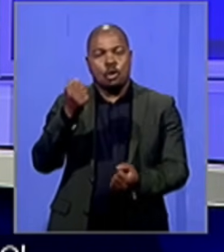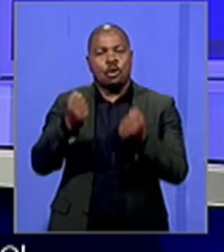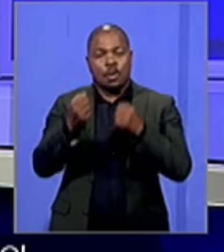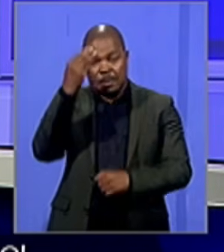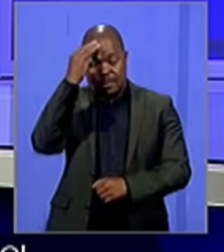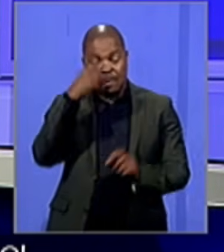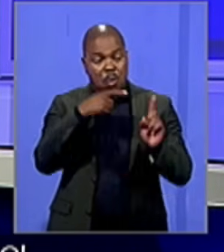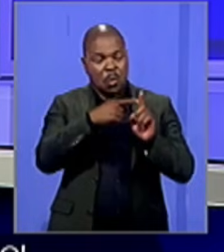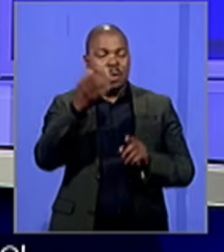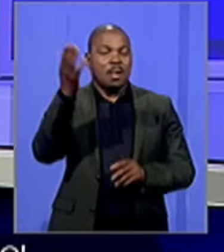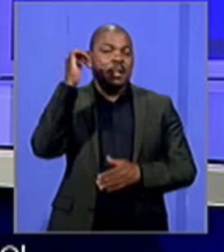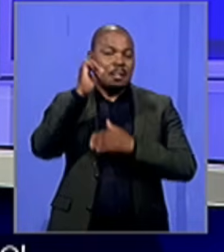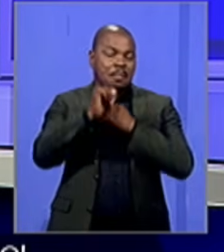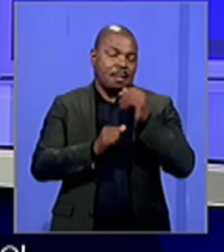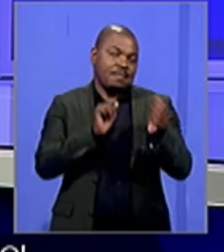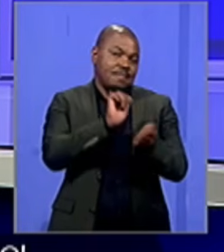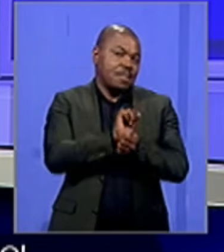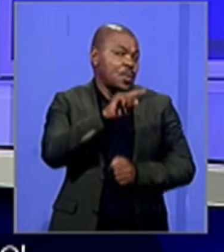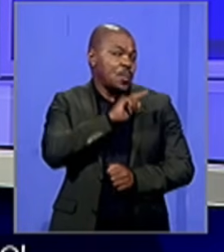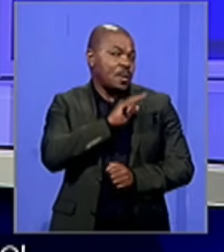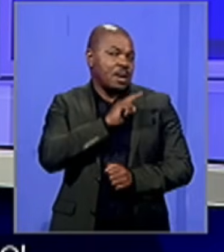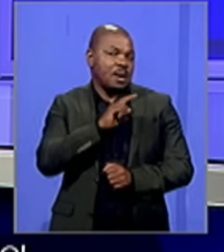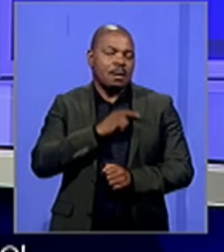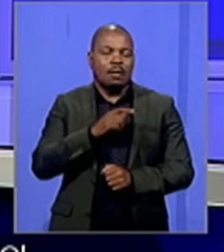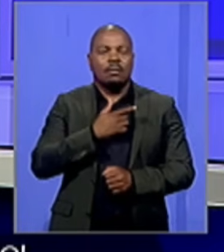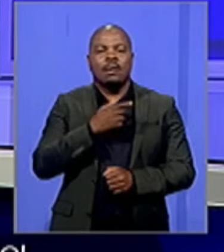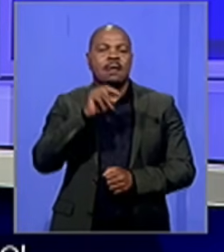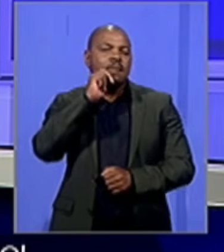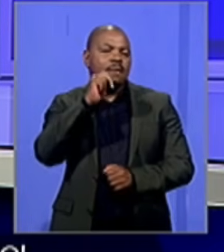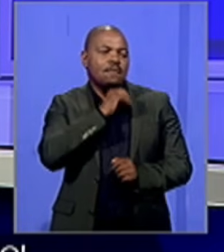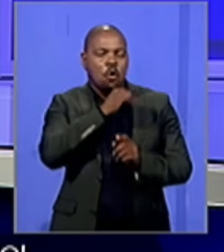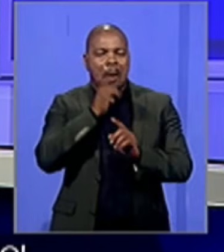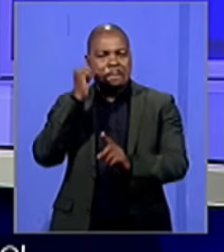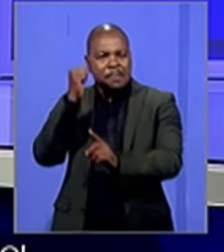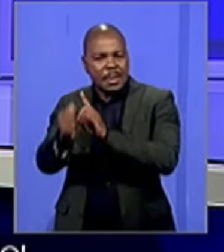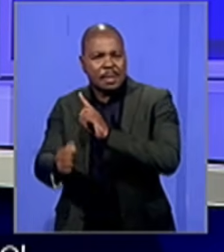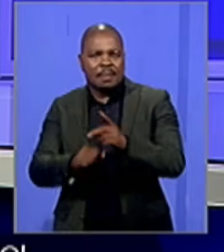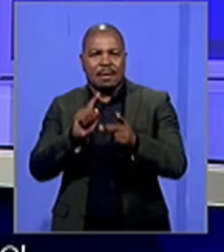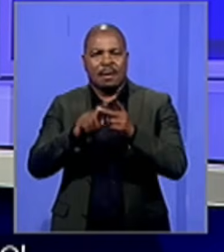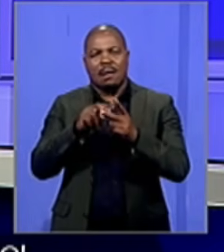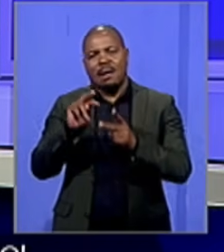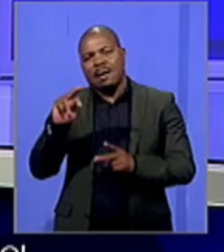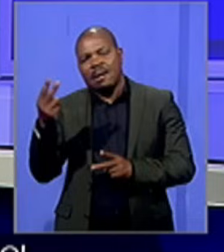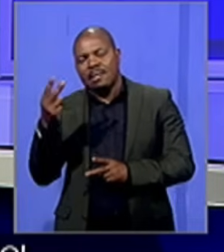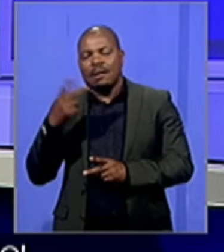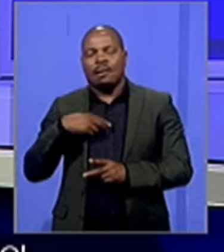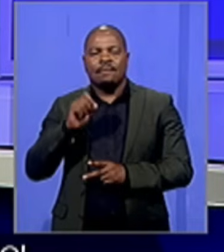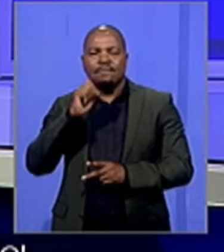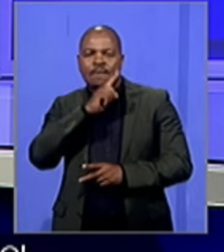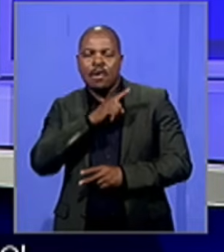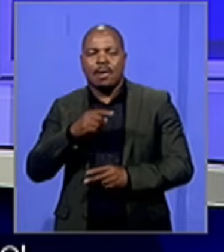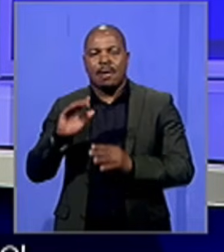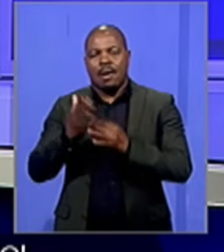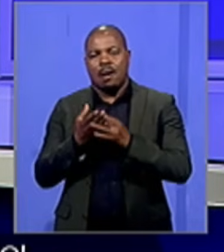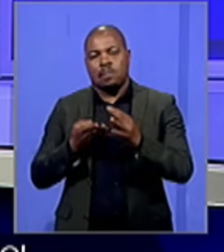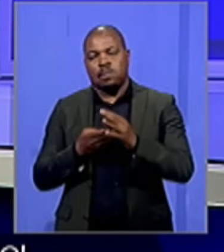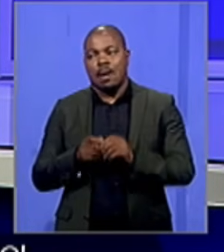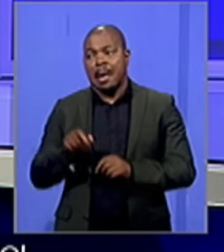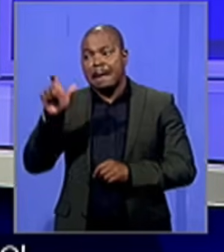kgwedi ya go feta ka ditatofatšo tša polao ya motlogolo wa gagwe le melato e mebedi ya boradia.